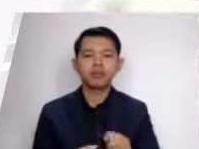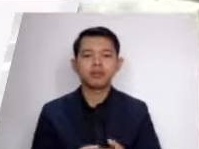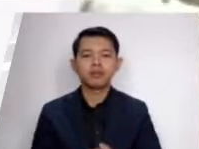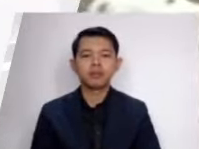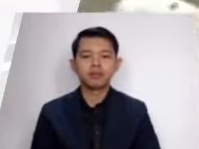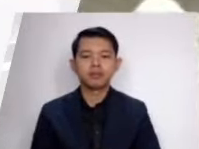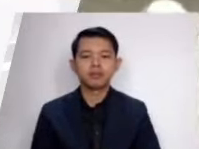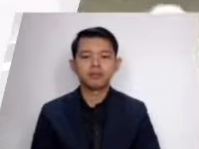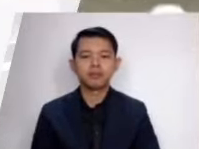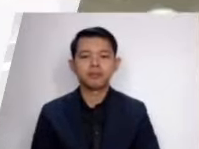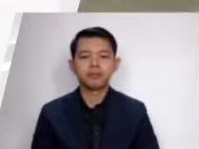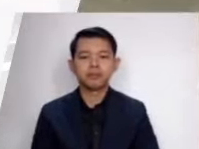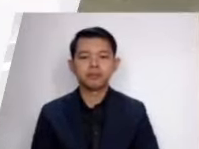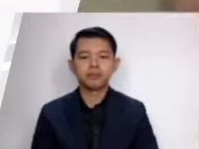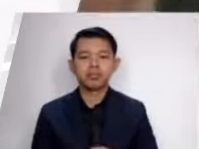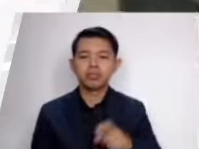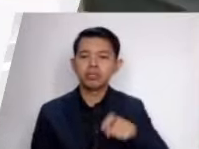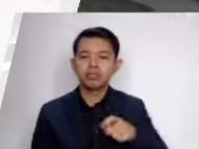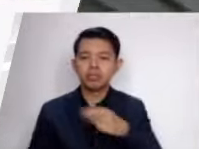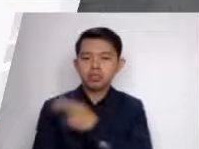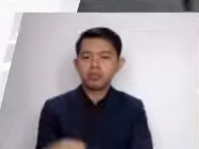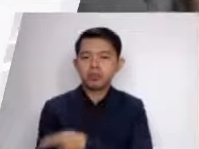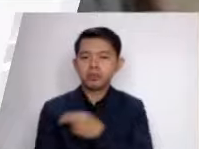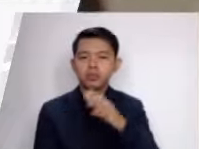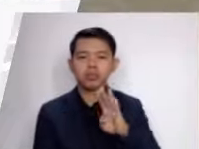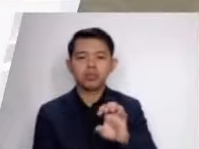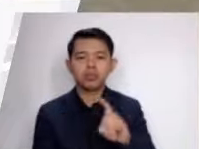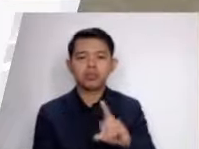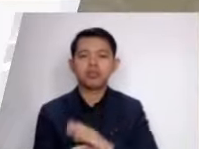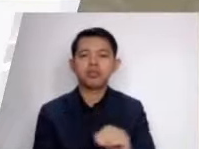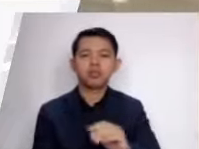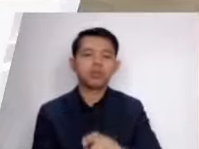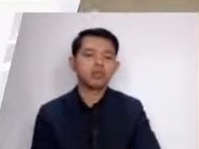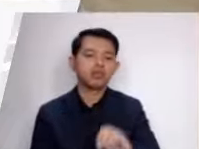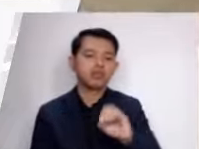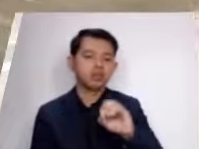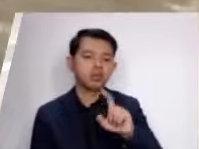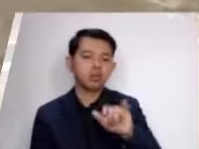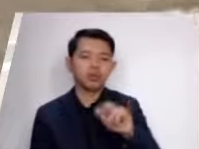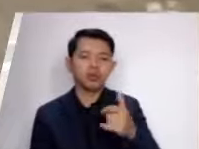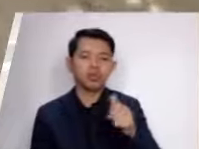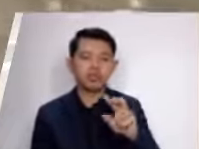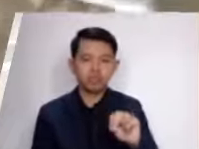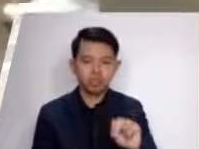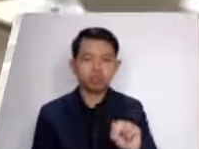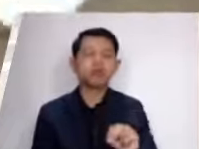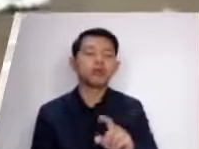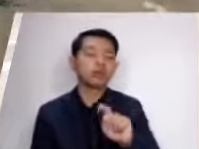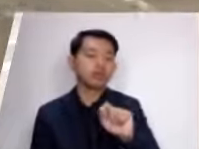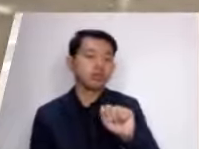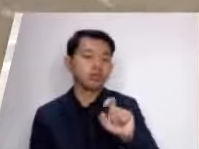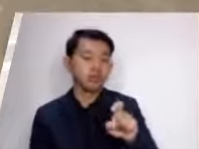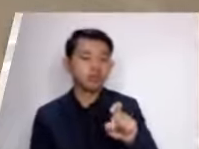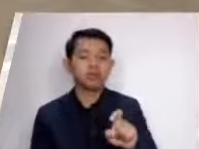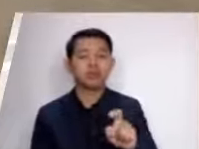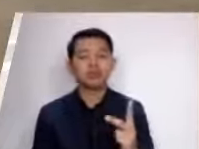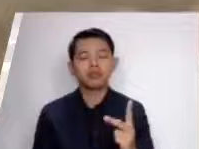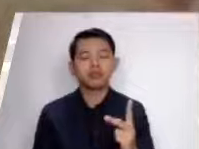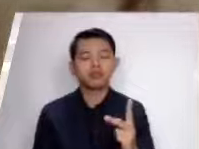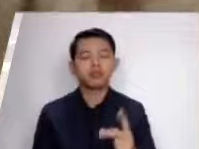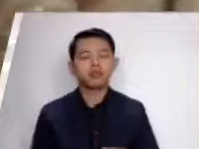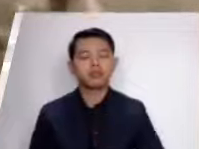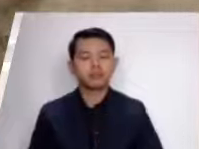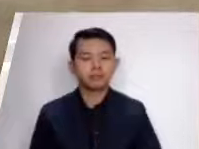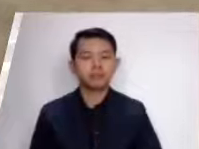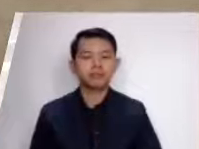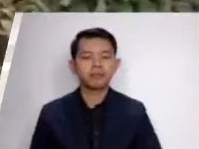kamay pa nga dugangan kami tani nila, bisan isa na lang ka-oxygen tank. Ang kakulangan sa clinic ay tutugunan umano ng La Carlota